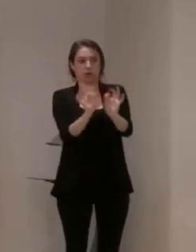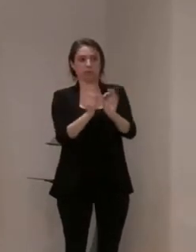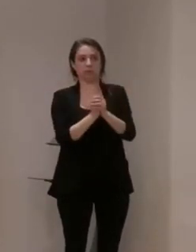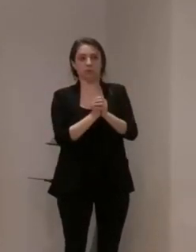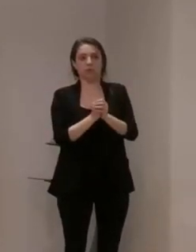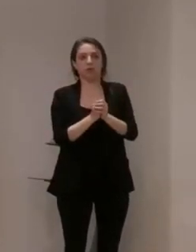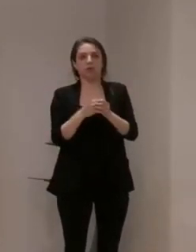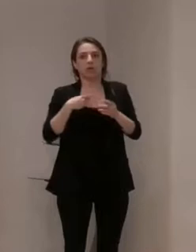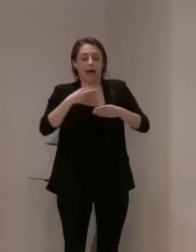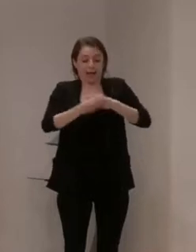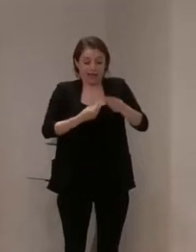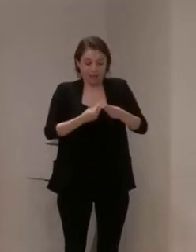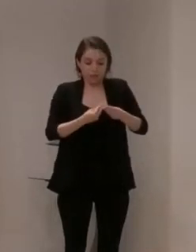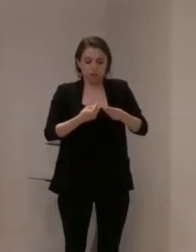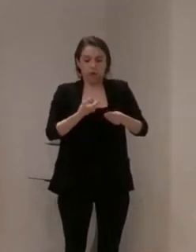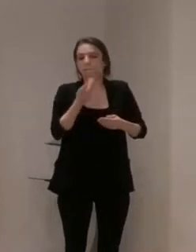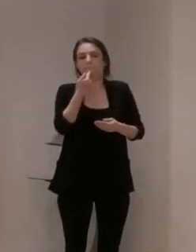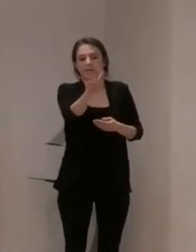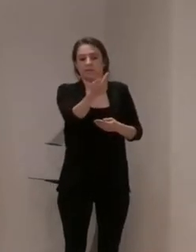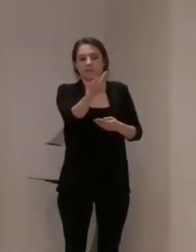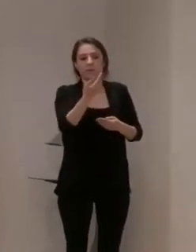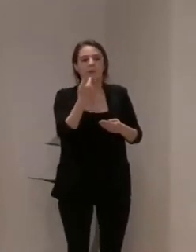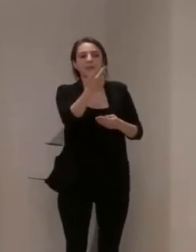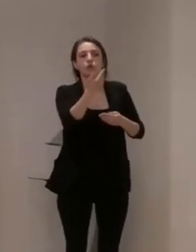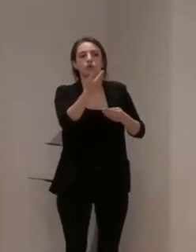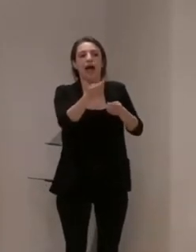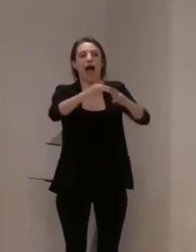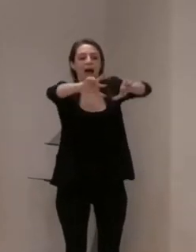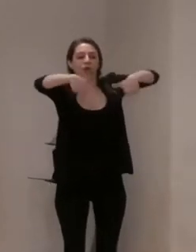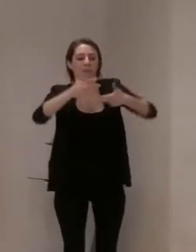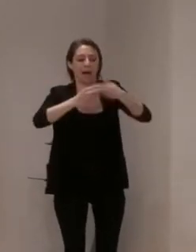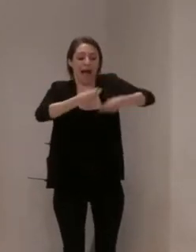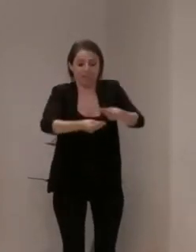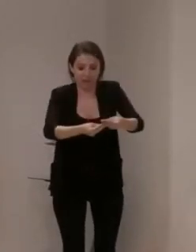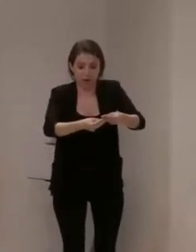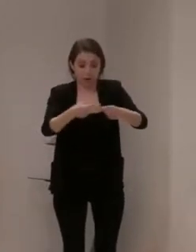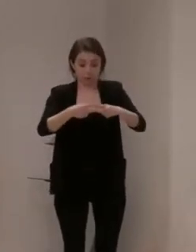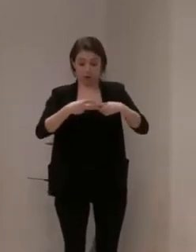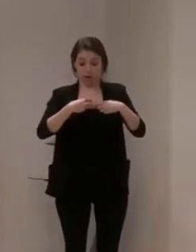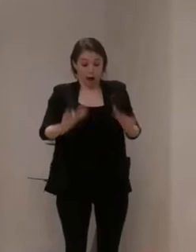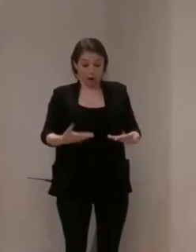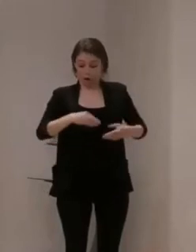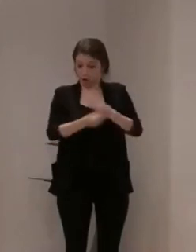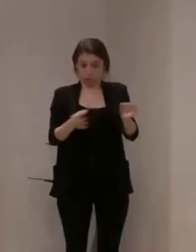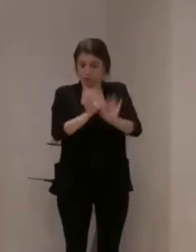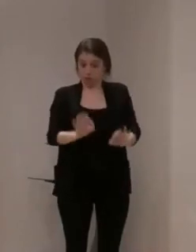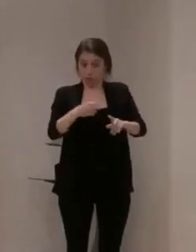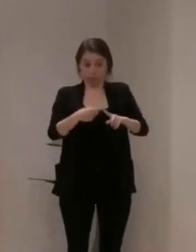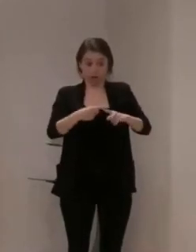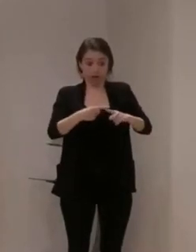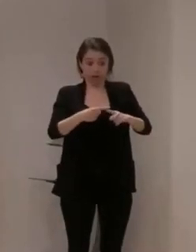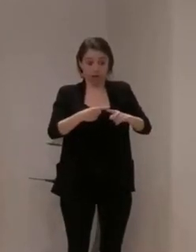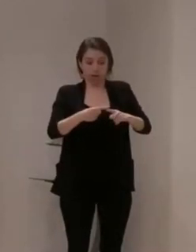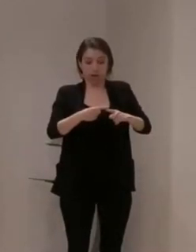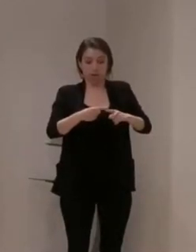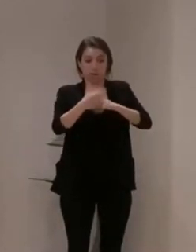que es fa és demanar poder fer. No es fa res perquè en aquests moments via la Laietana és